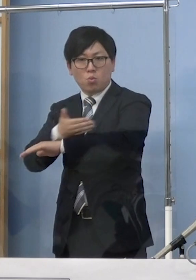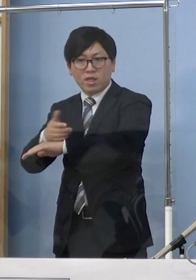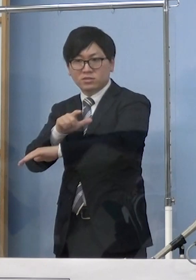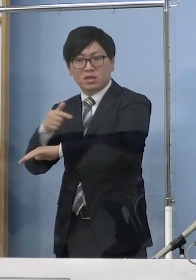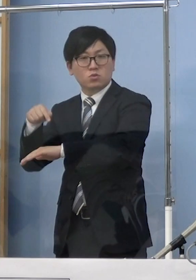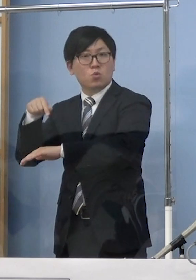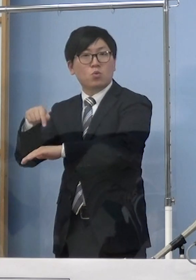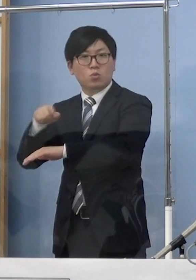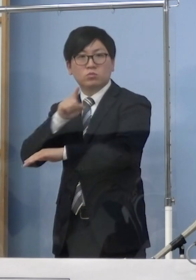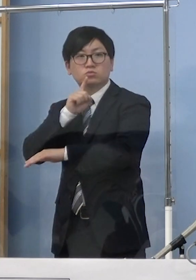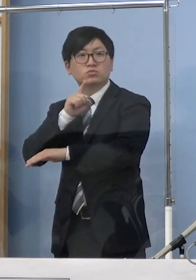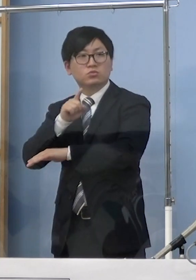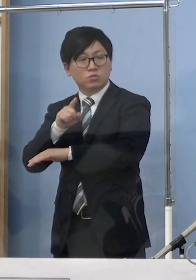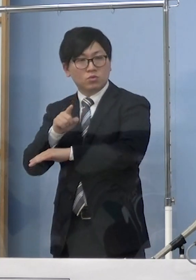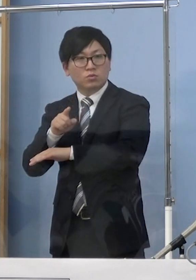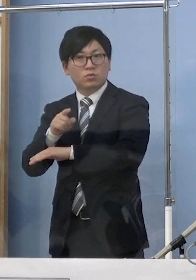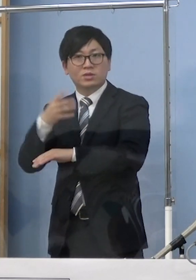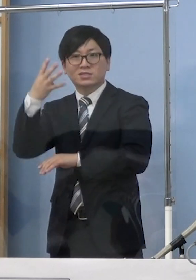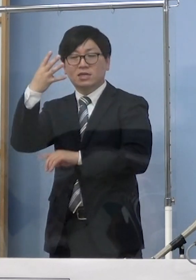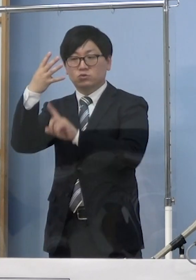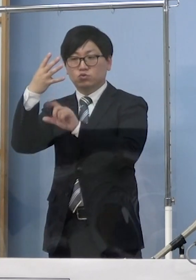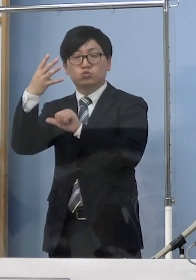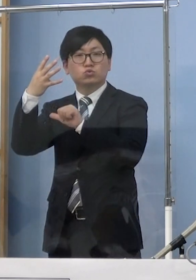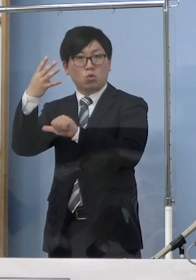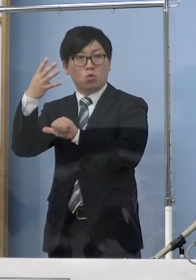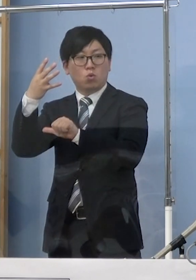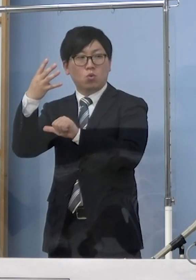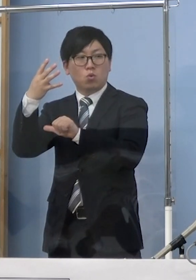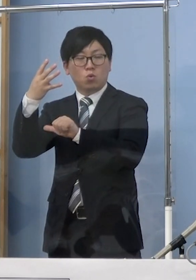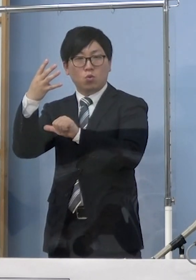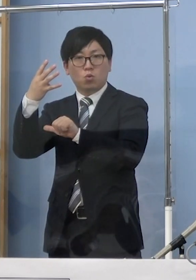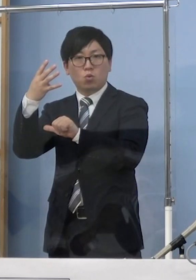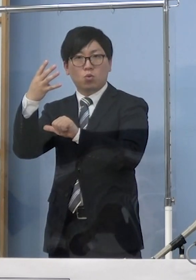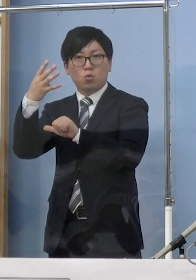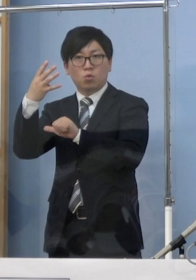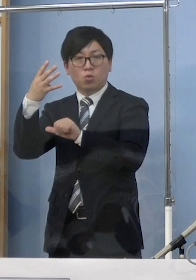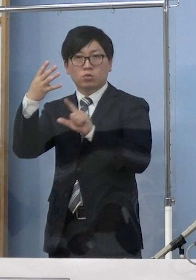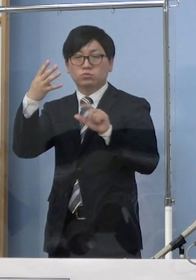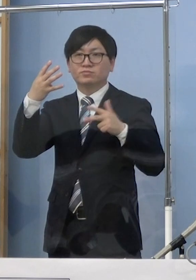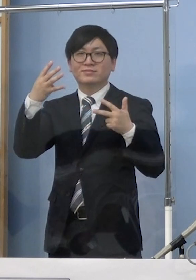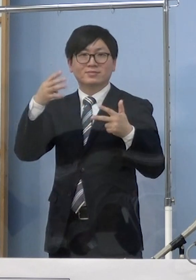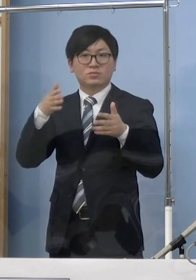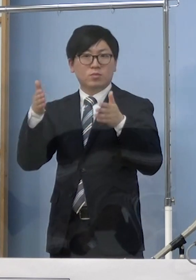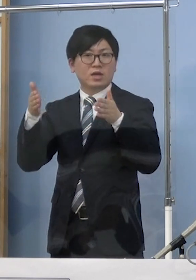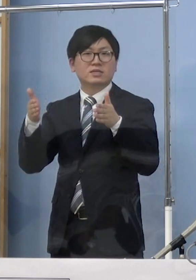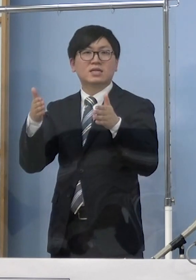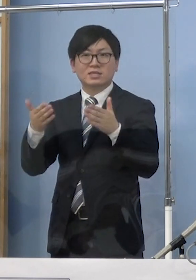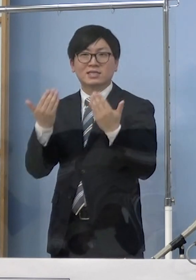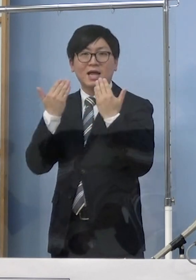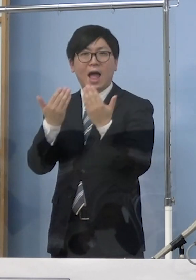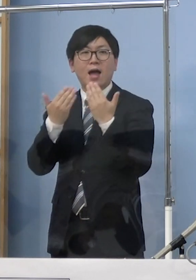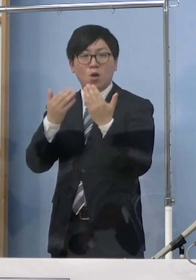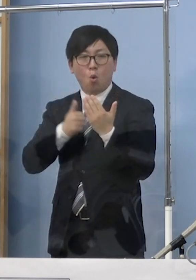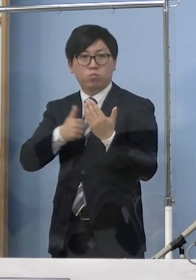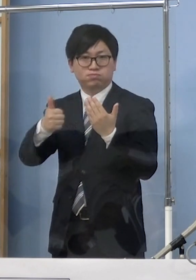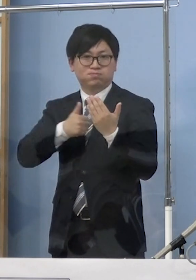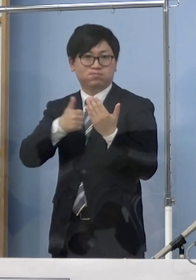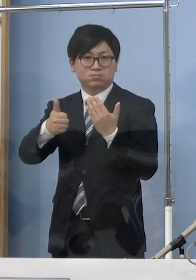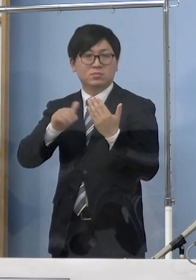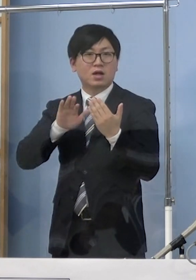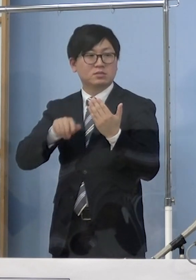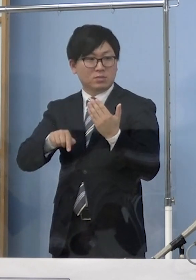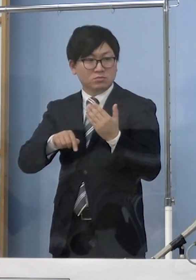行動歴としては、4月の15日から17日にかけて学校に登校されているというものがございます。